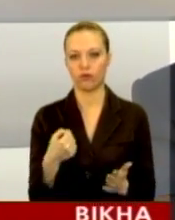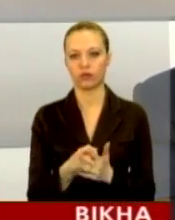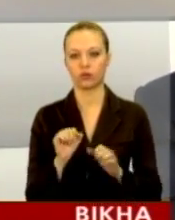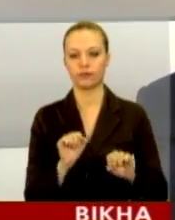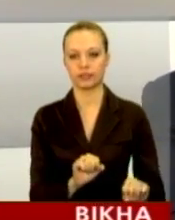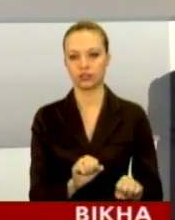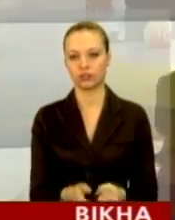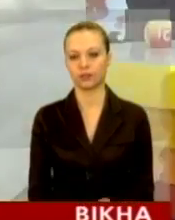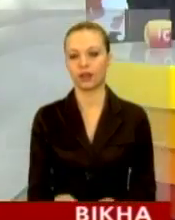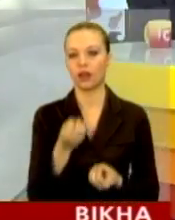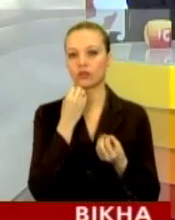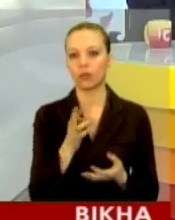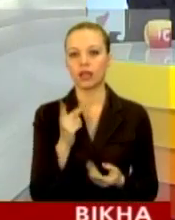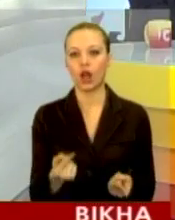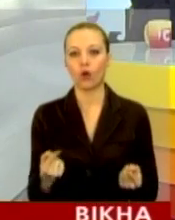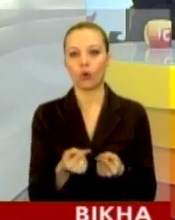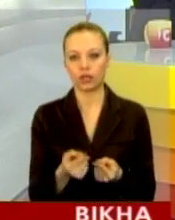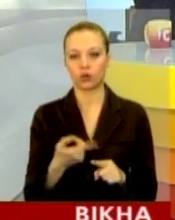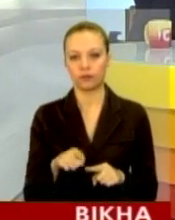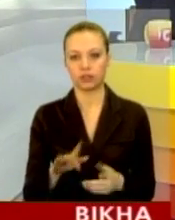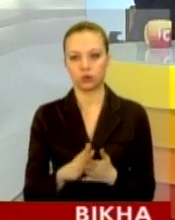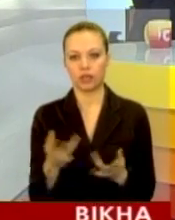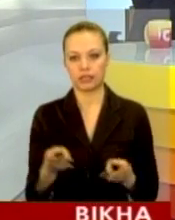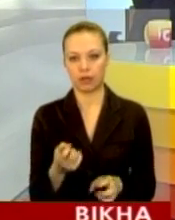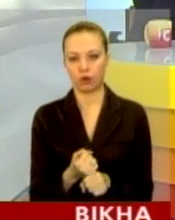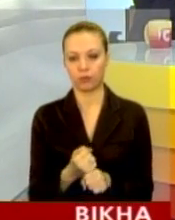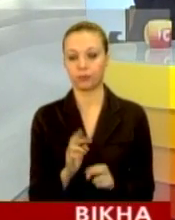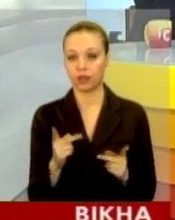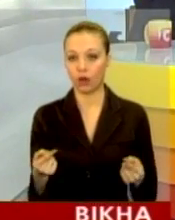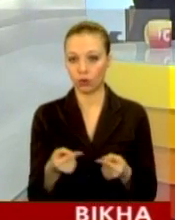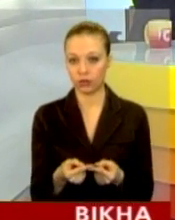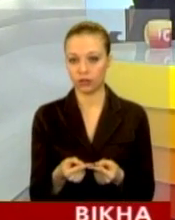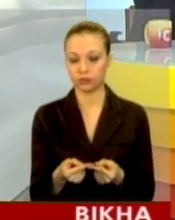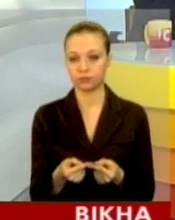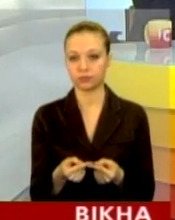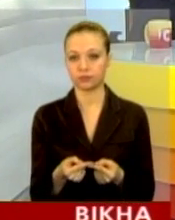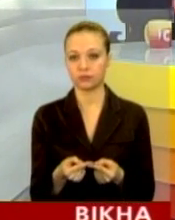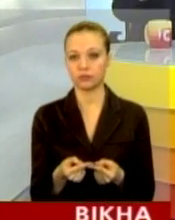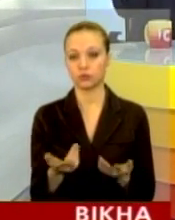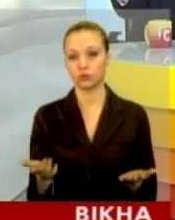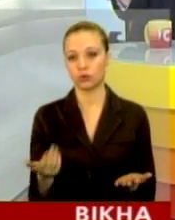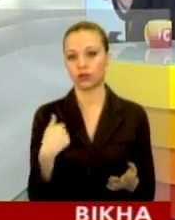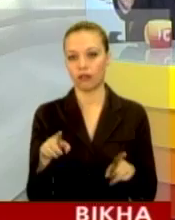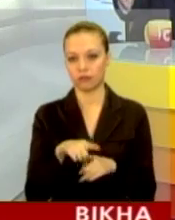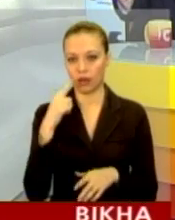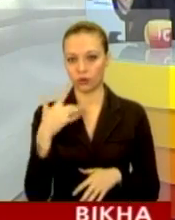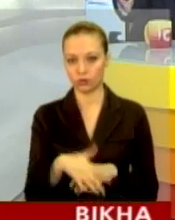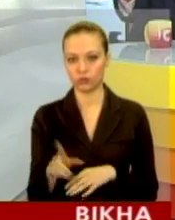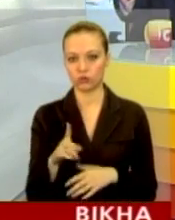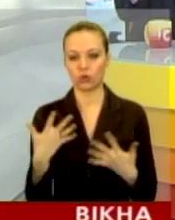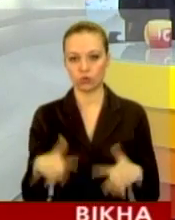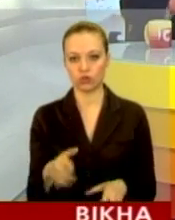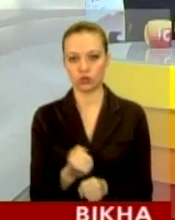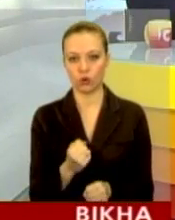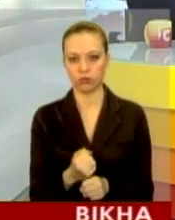відсічі. Добре, як конкретно в цій ситуації треба робити? Як конкретно? Ну, я так розумію, що вже